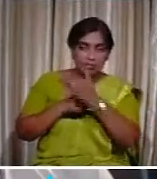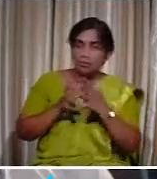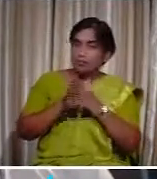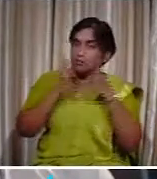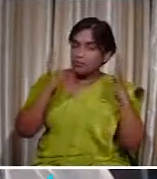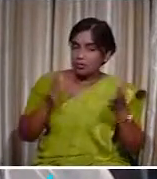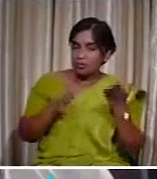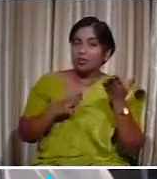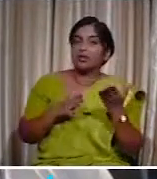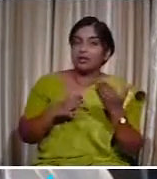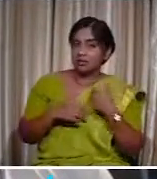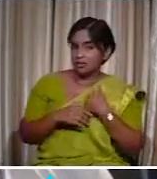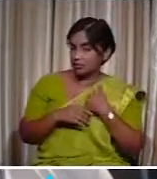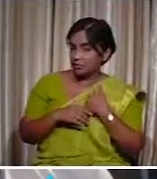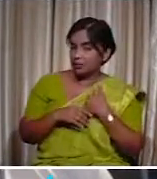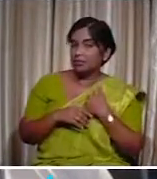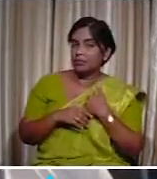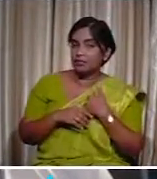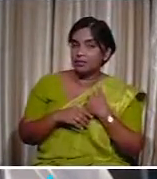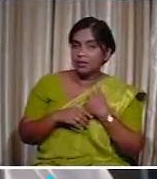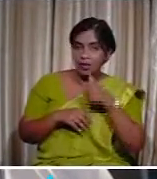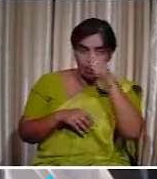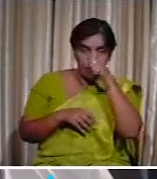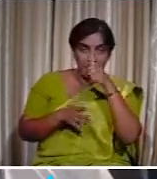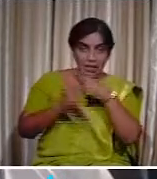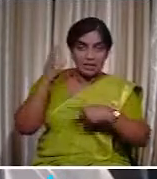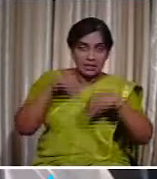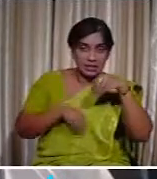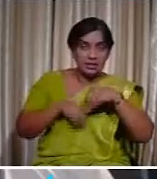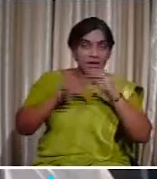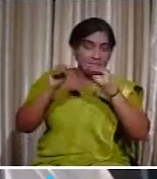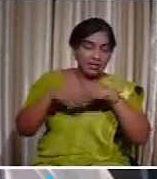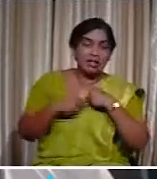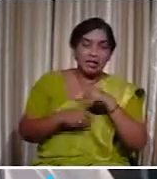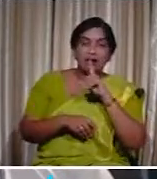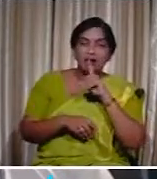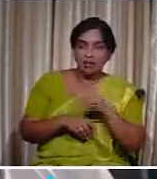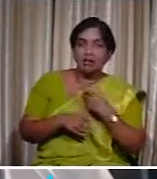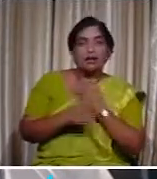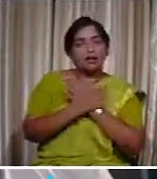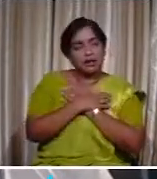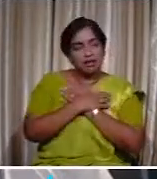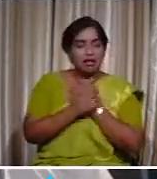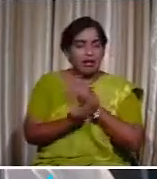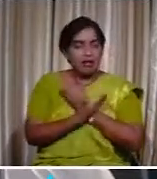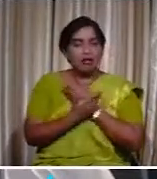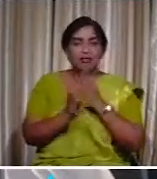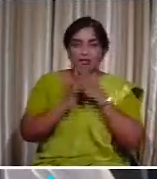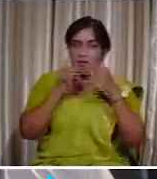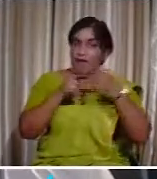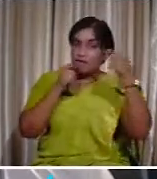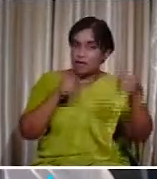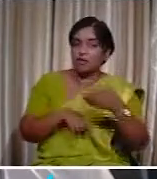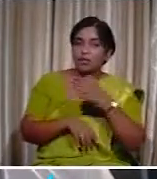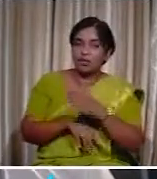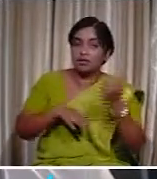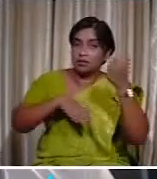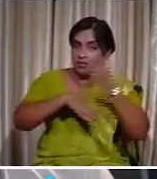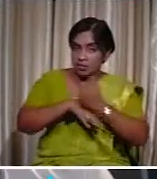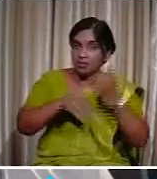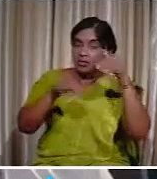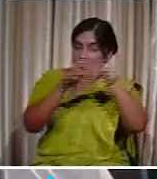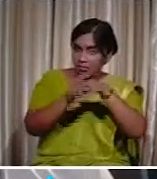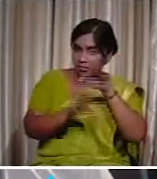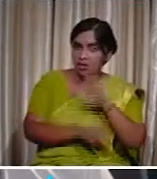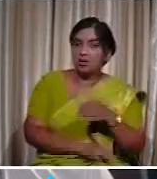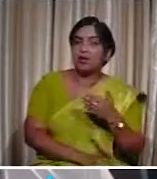අය මට හොරාට ඡන්ද දෙන්න කියපු ගොඩක් දෙනෙක් ඉන්නවා. ඒ තරම් මට ආදරය කරපු පිරිසක් විපක්ෂයේ ඉන්නවා. මම මූලාශ්‍රයේ වාඩි වෙලා